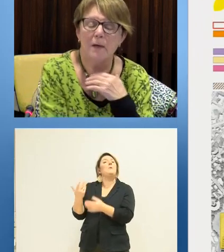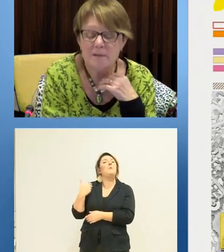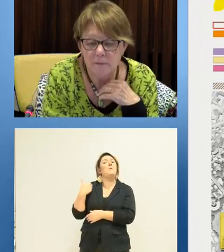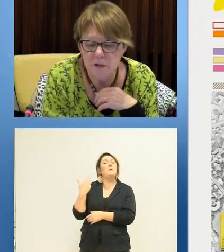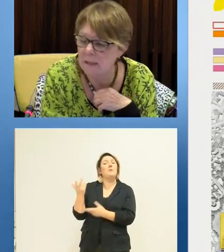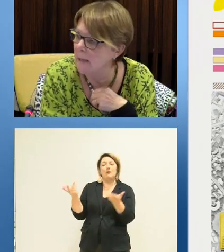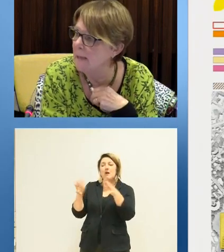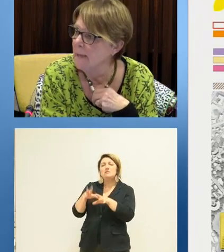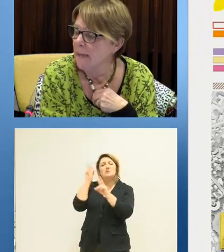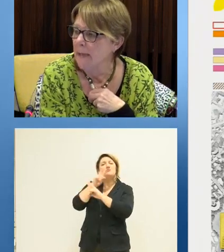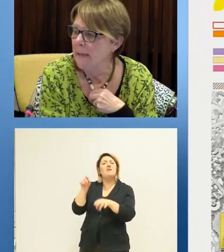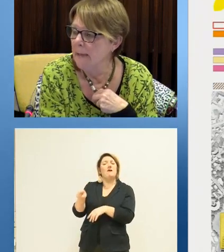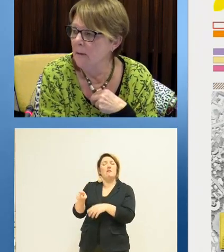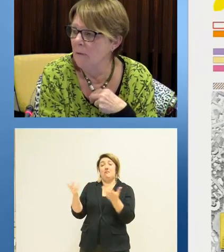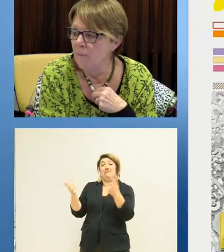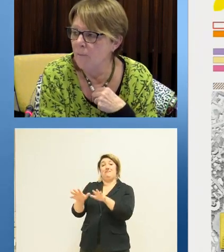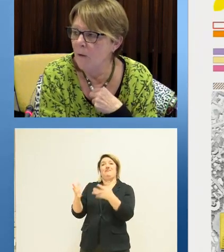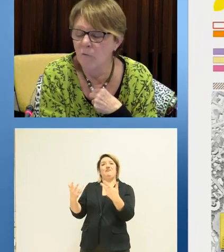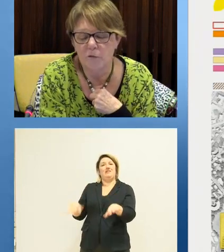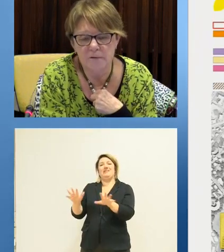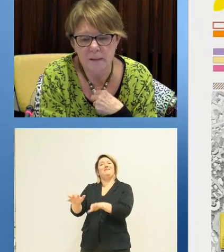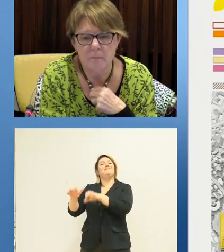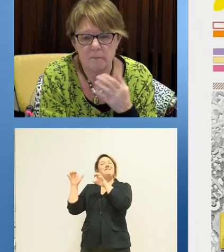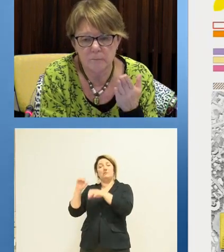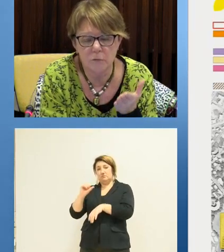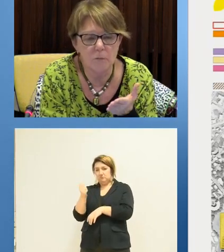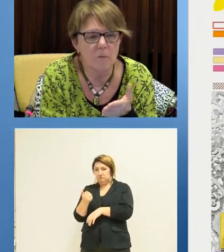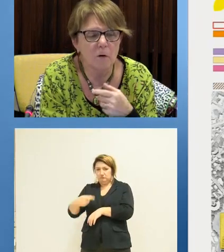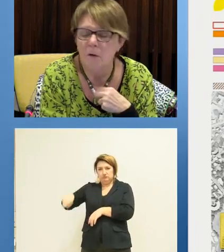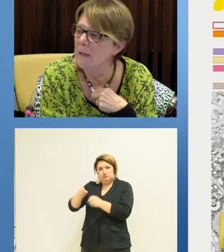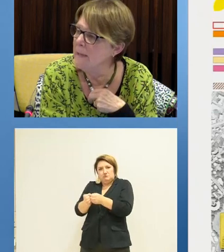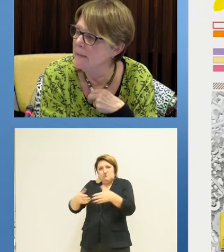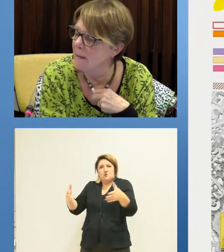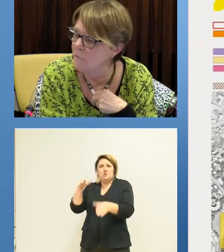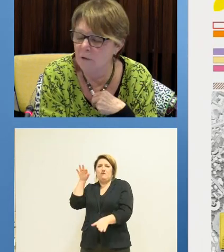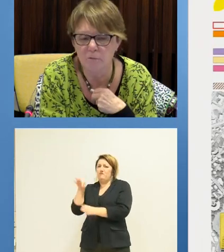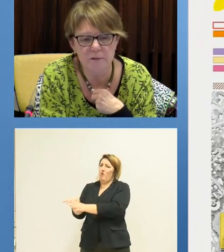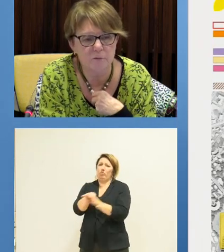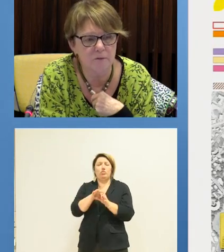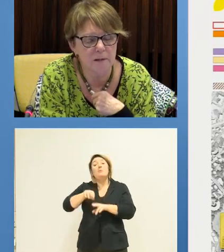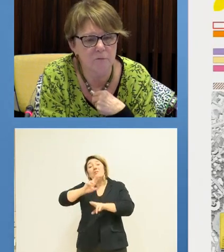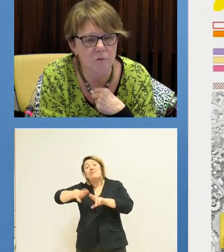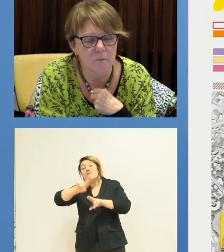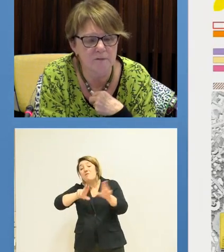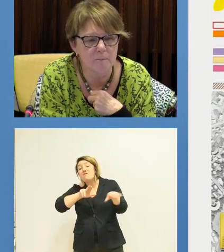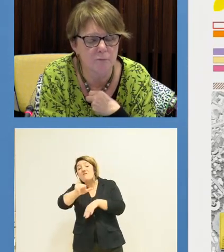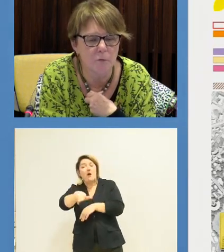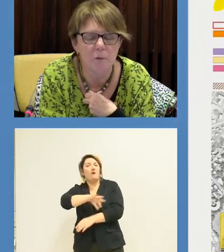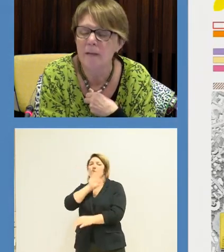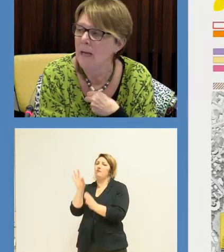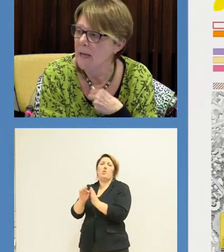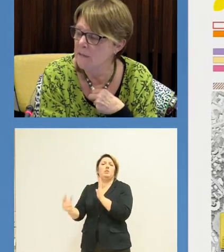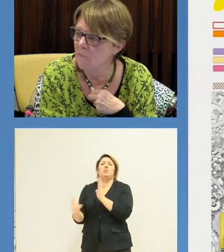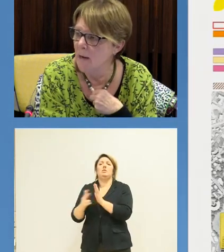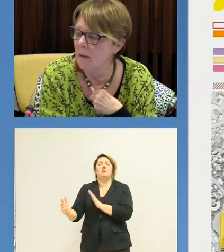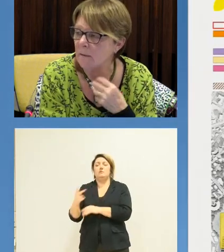l'assemblée générale et la plupart ont voté pour le moment les travaux qui vont être faits qui vont commencer pour eux